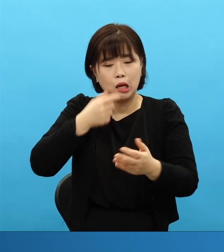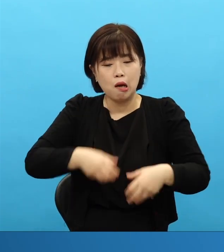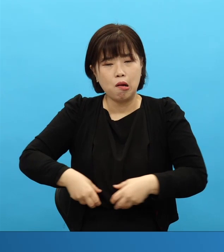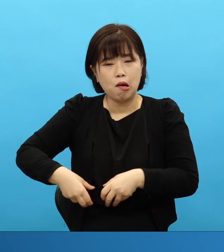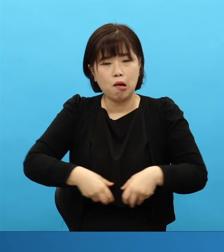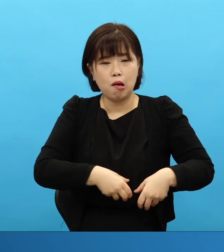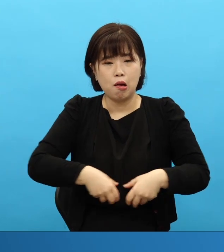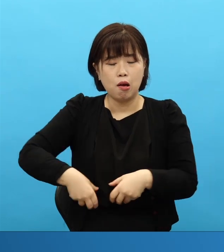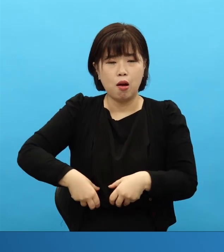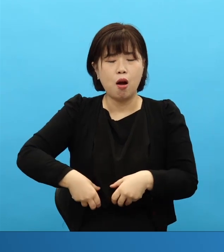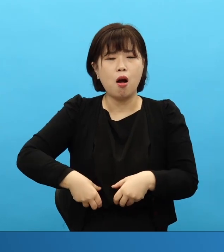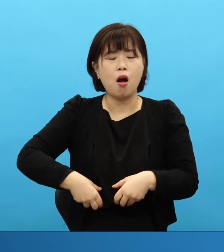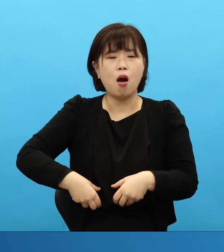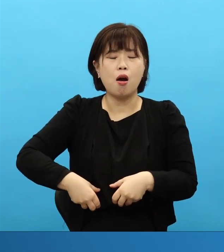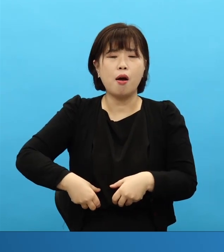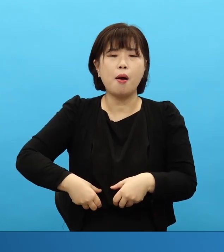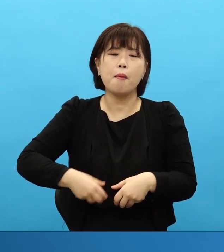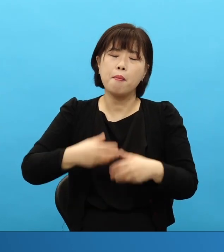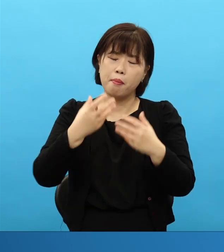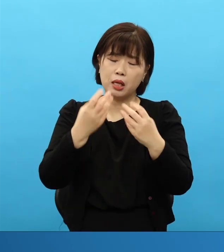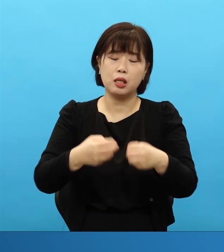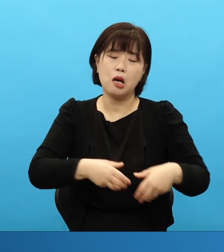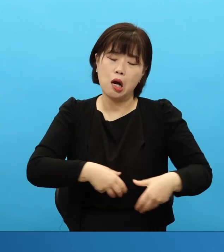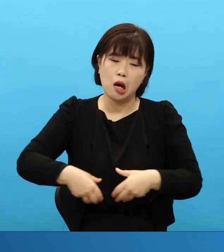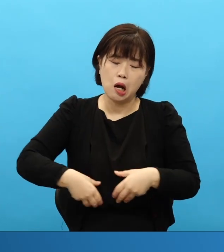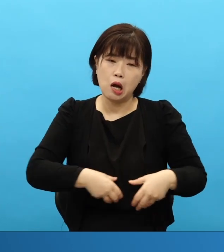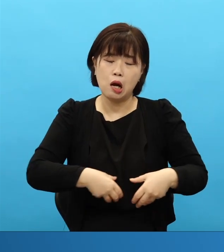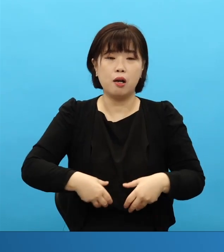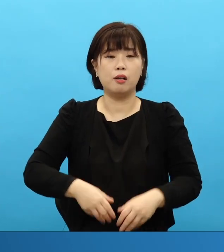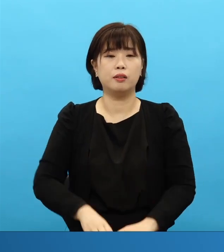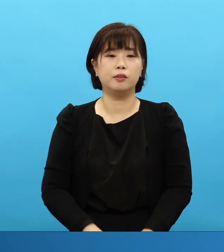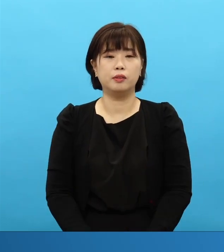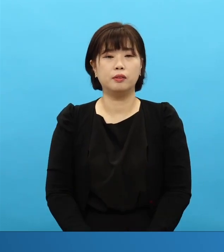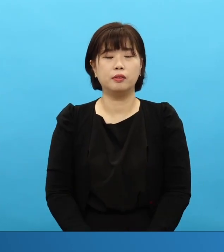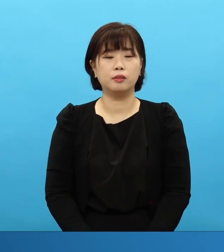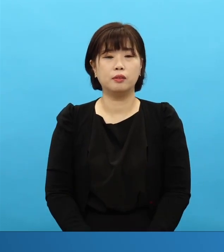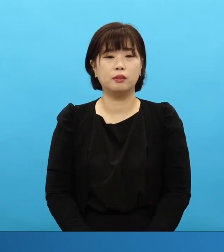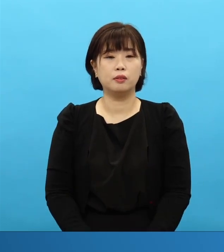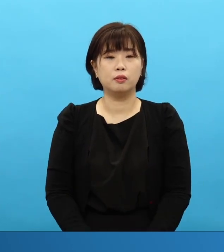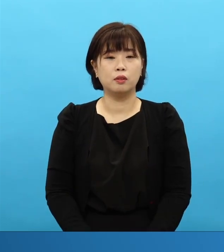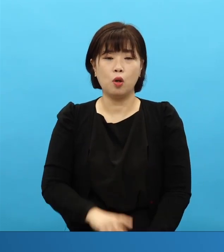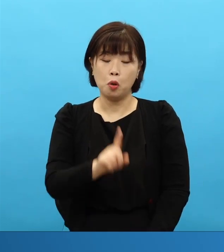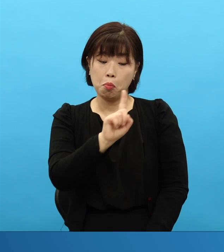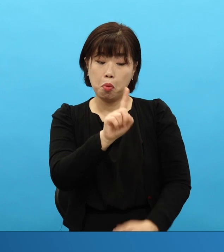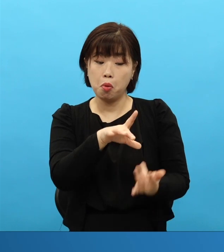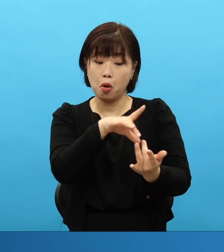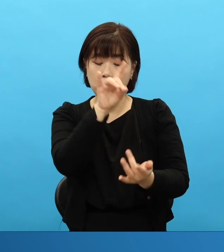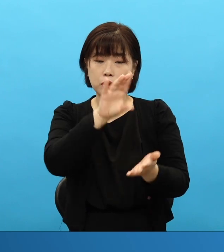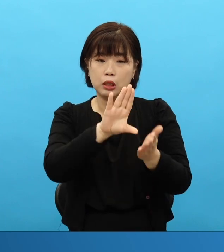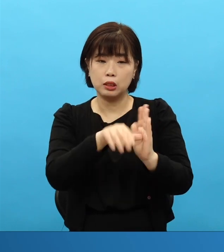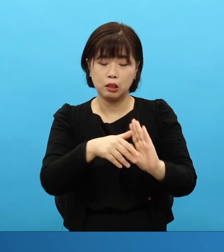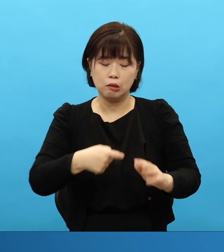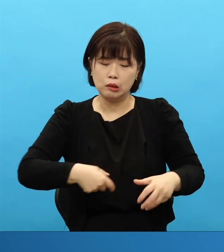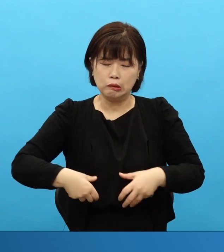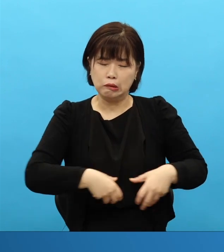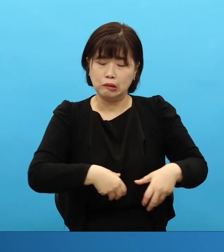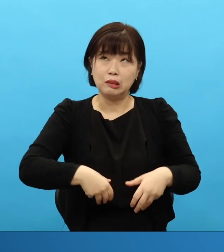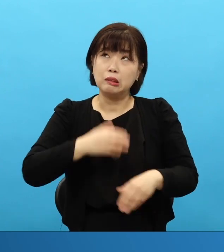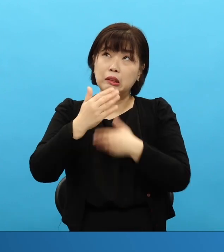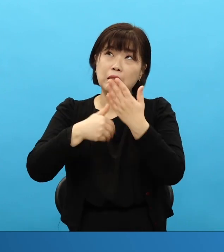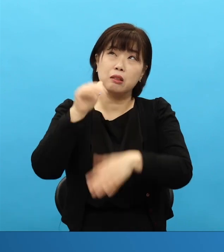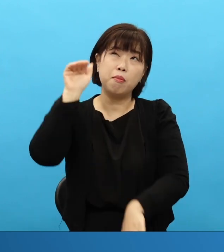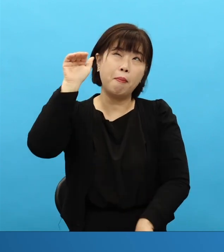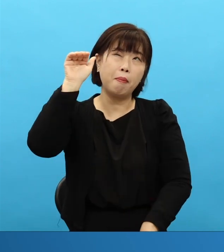생기고 결정해야 될 것들이 오면은 지속적으로 하나님한테 물어봤던 것 같아요.